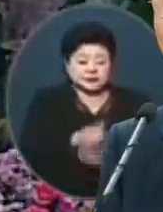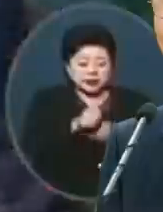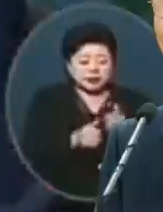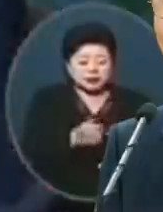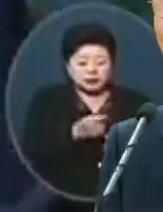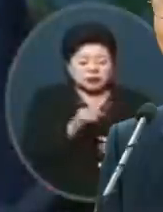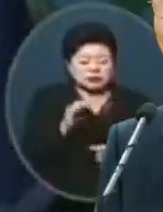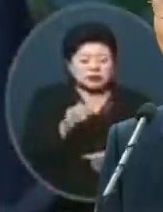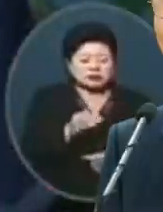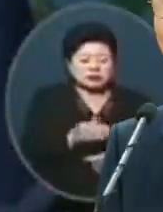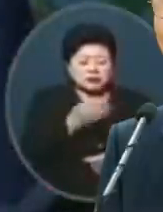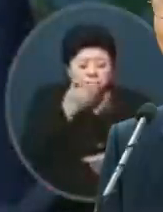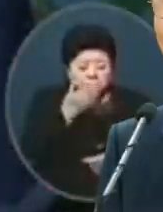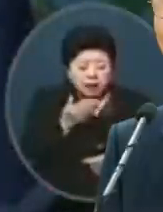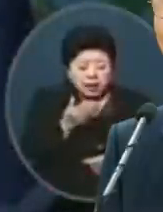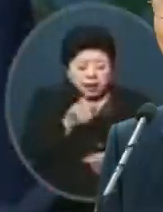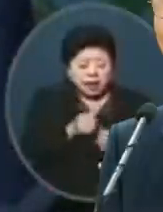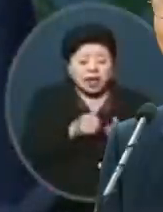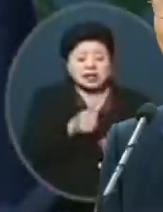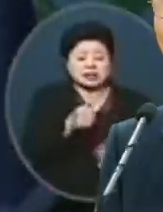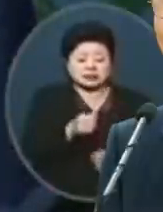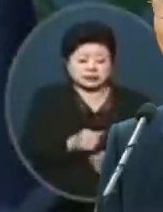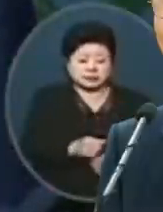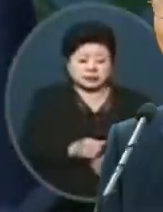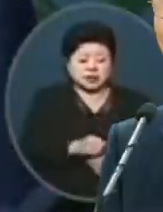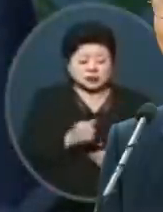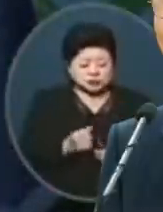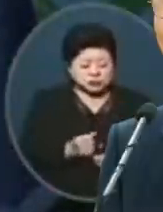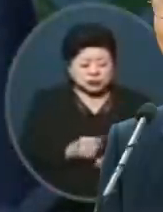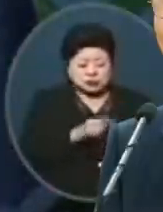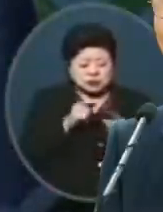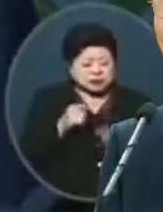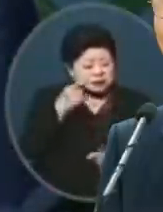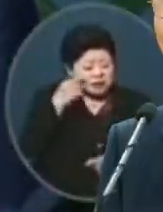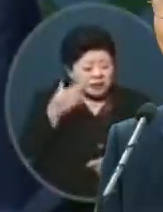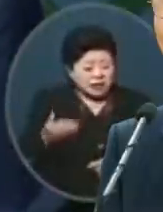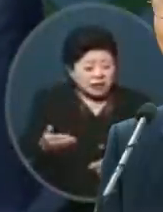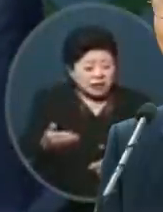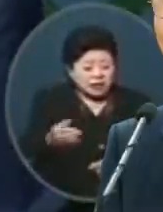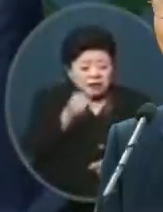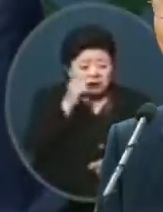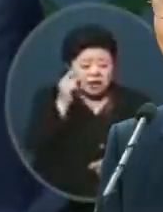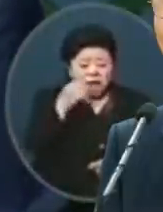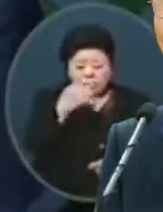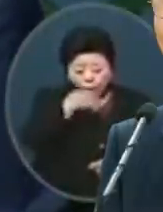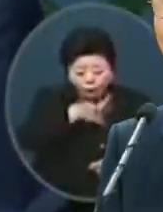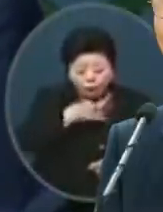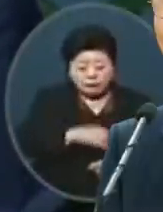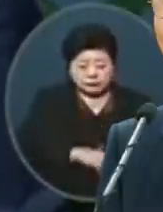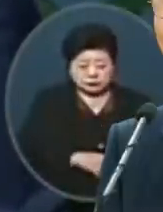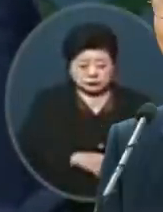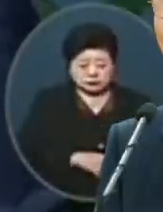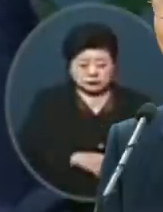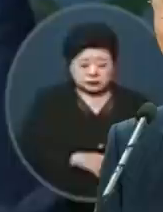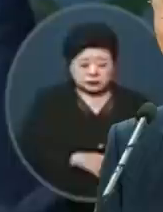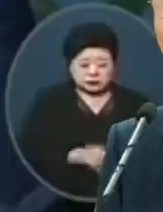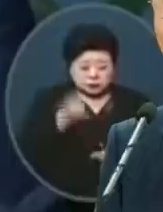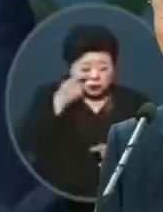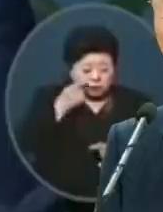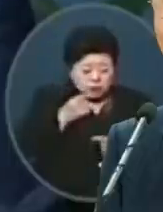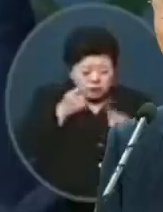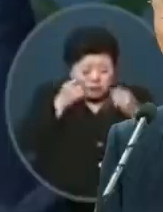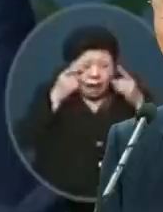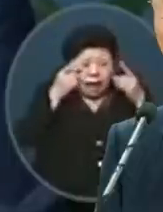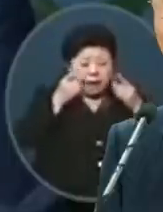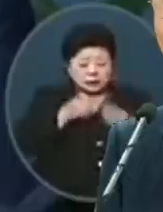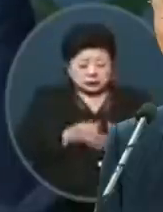하나님과 동등될 수 있는데 하나님께 순종하고 살겠느냐. 선악과를 따먹어라 그러면 눈이 빨개져서